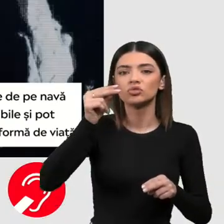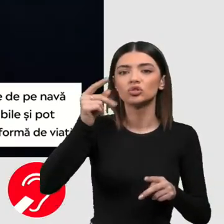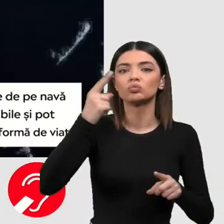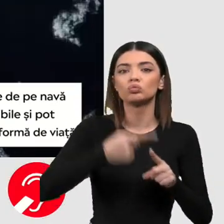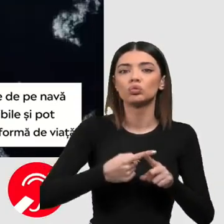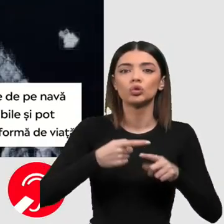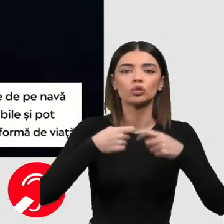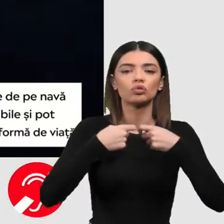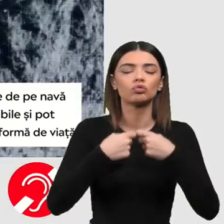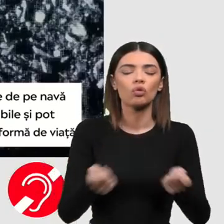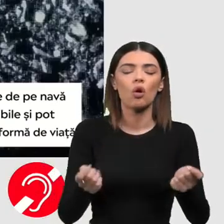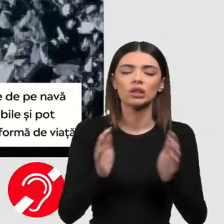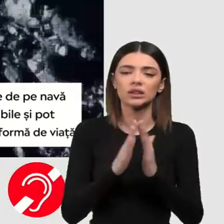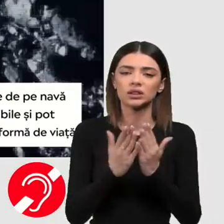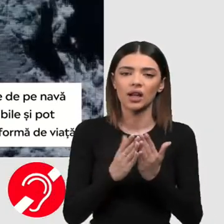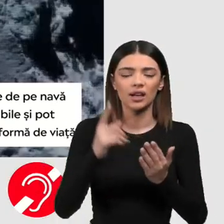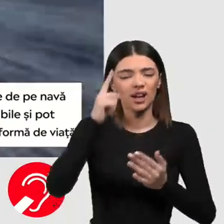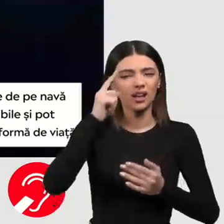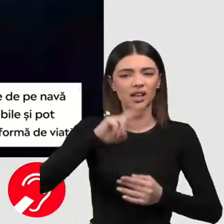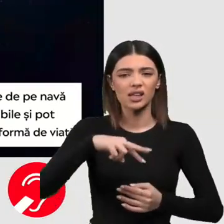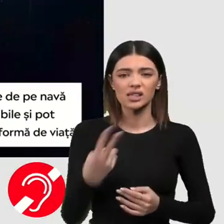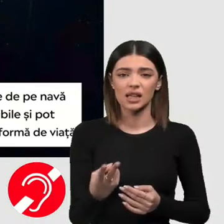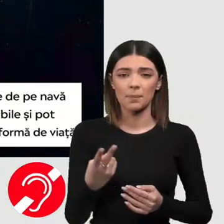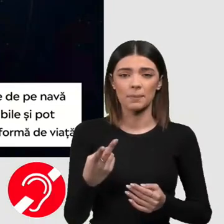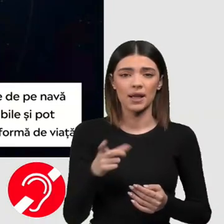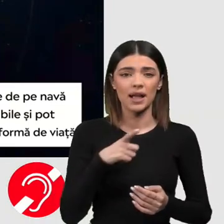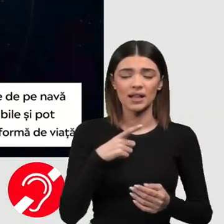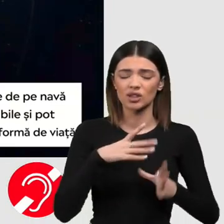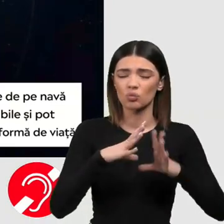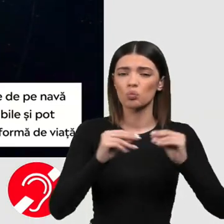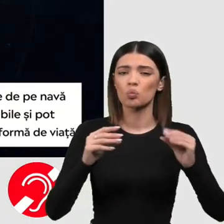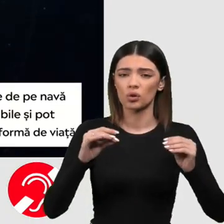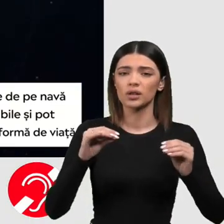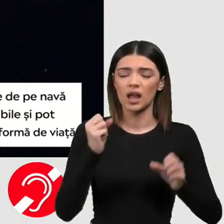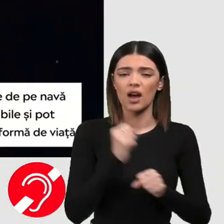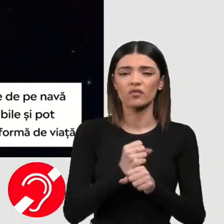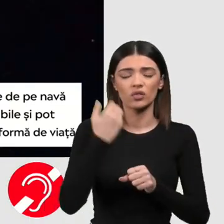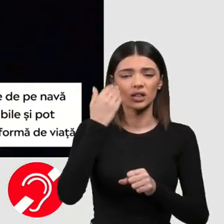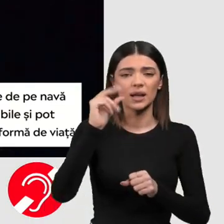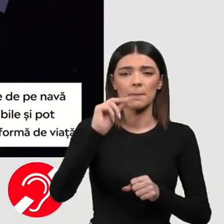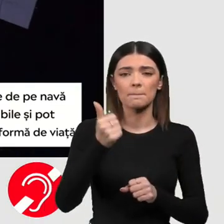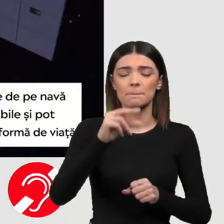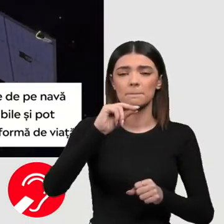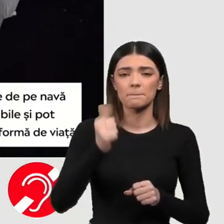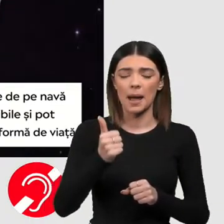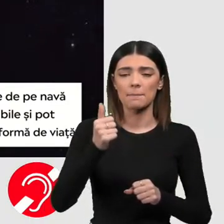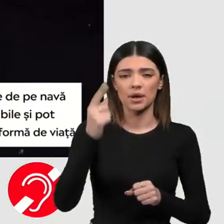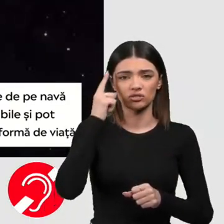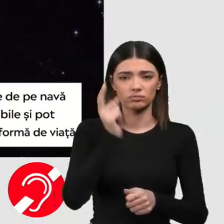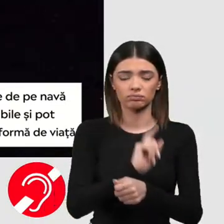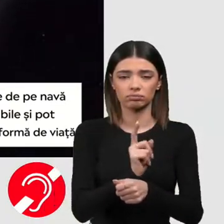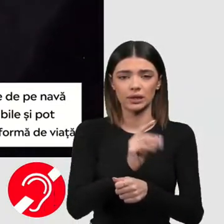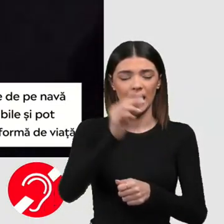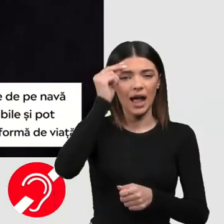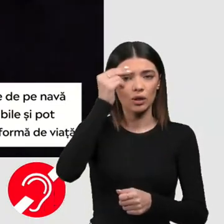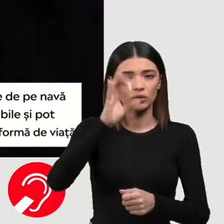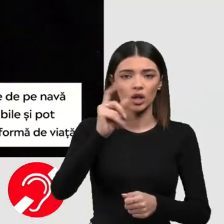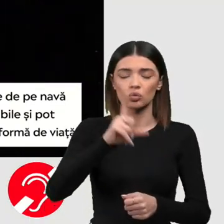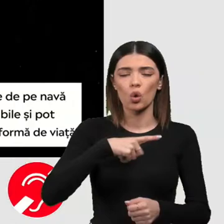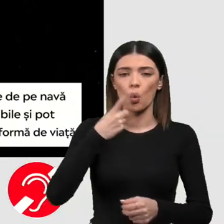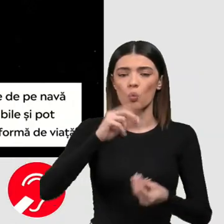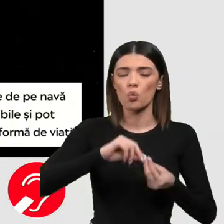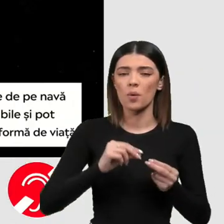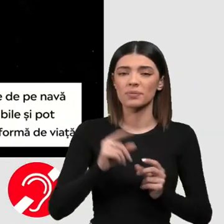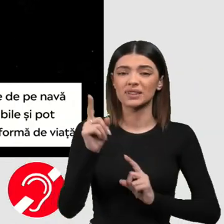reinterpretare a textelor sacre. Deci lucru pe care, de pildă, Biserica Catolică a făcut-o deja atunci când Papa Francisc, foarte de curând, a declarat că nu e nicio problemă